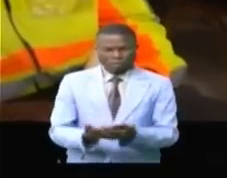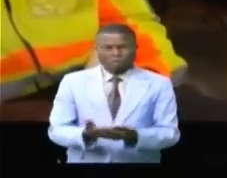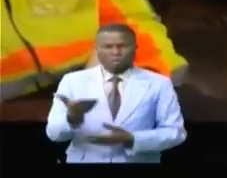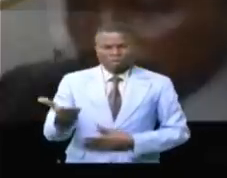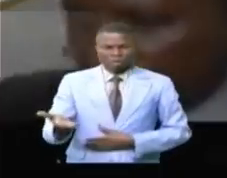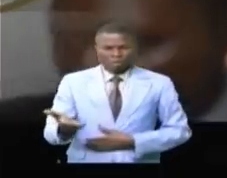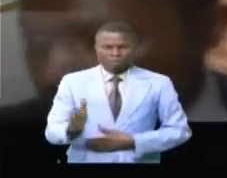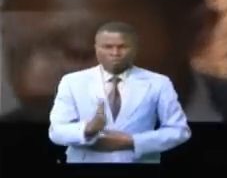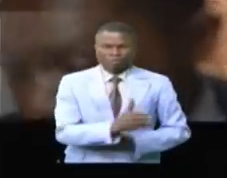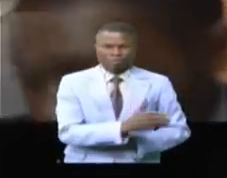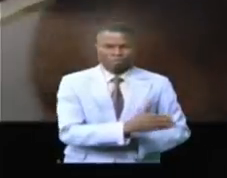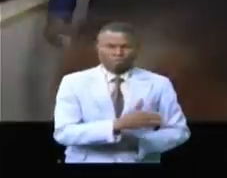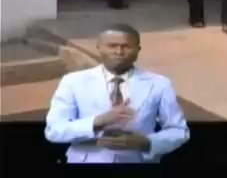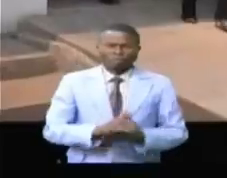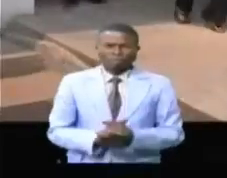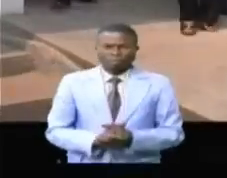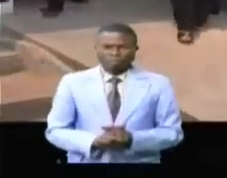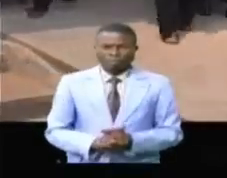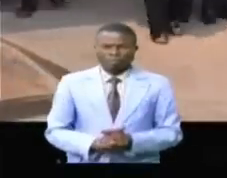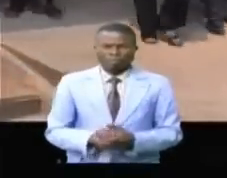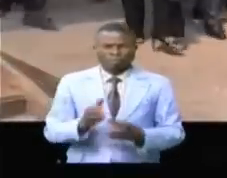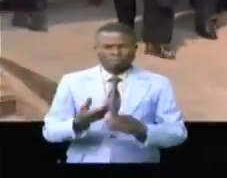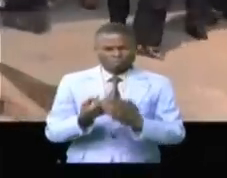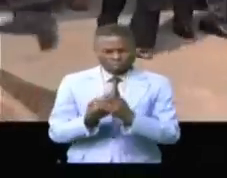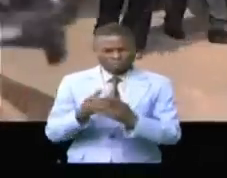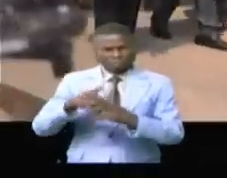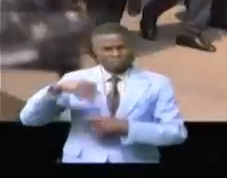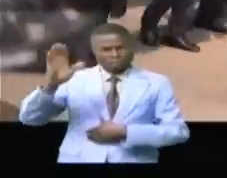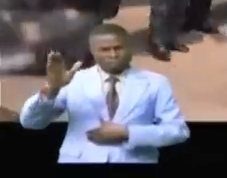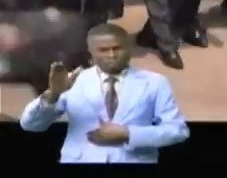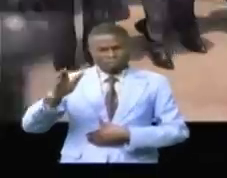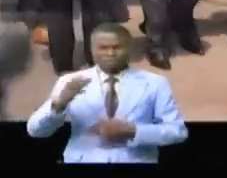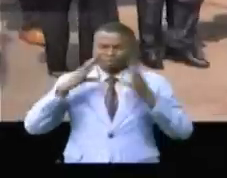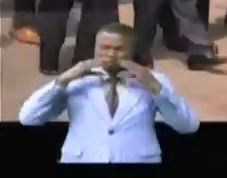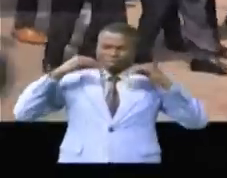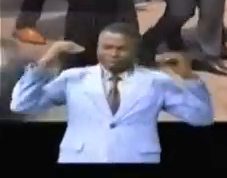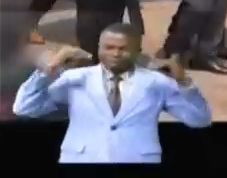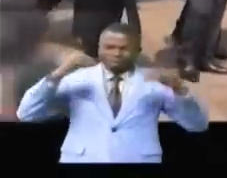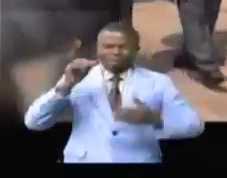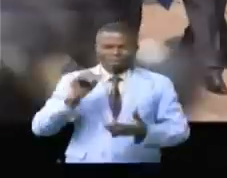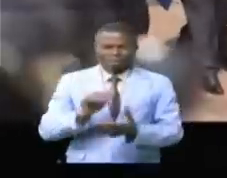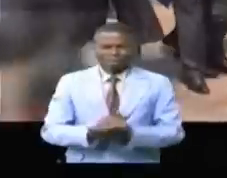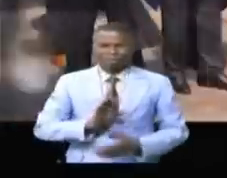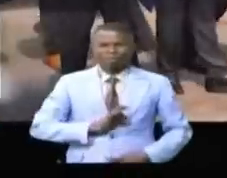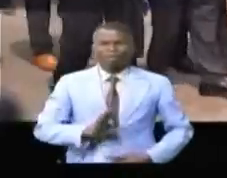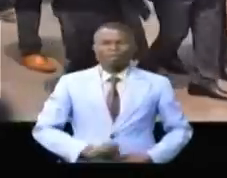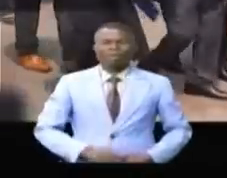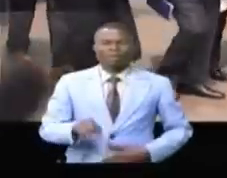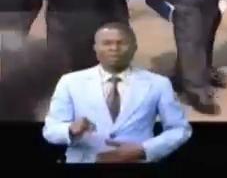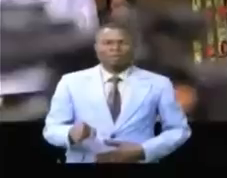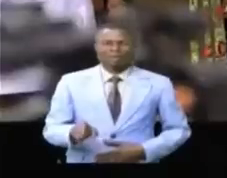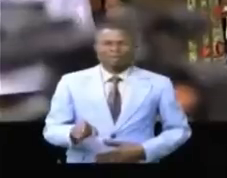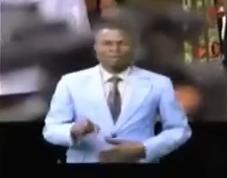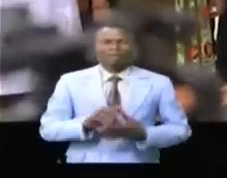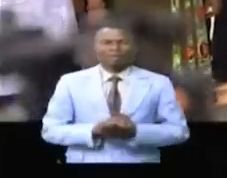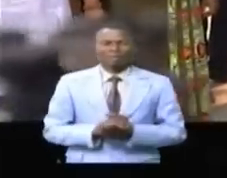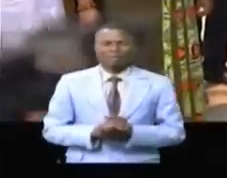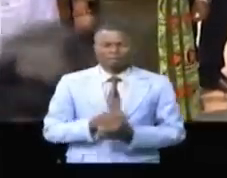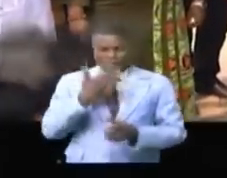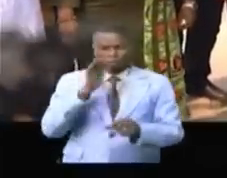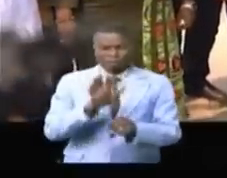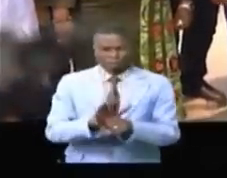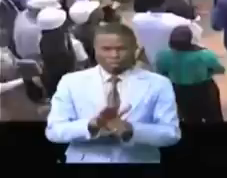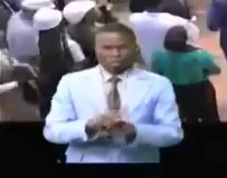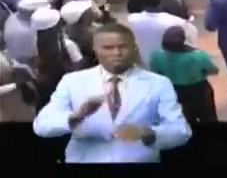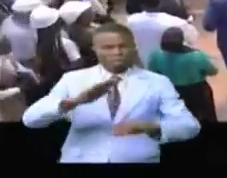concertées. Au moment de quitter le chantier, le sourire de la présidente de la Fondation Denise Nyakeru Tshisekedi rassure